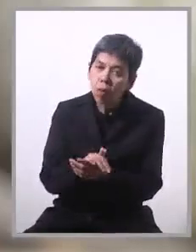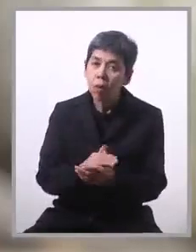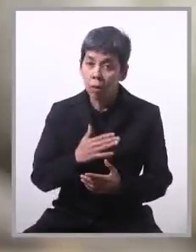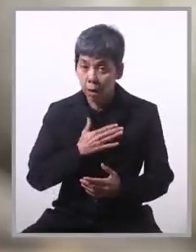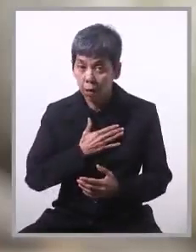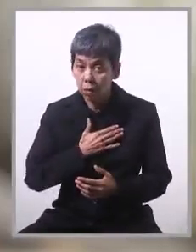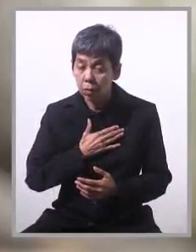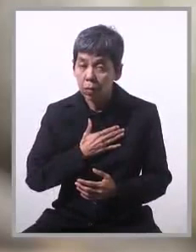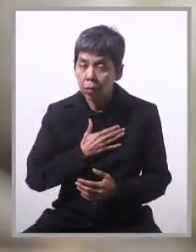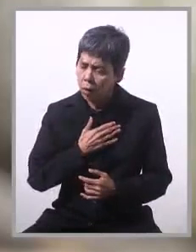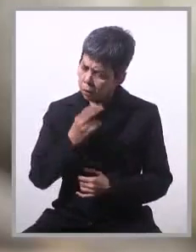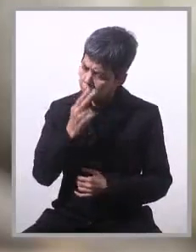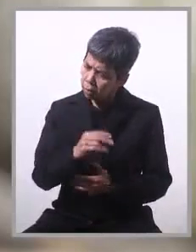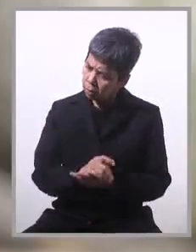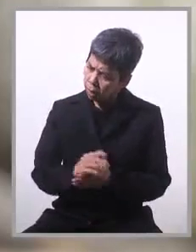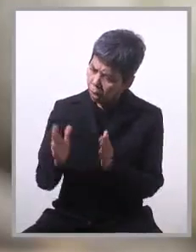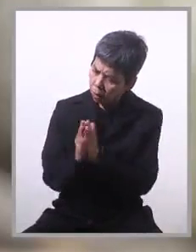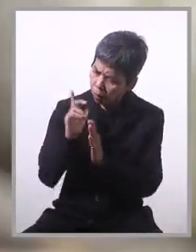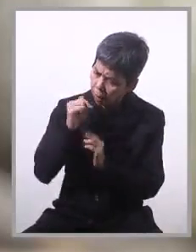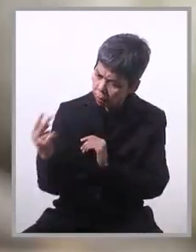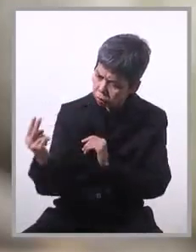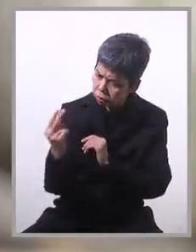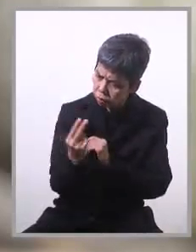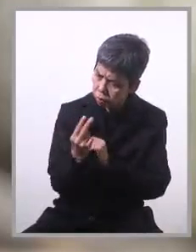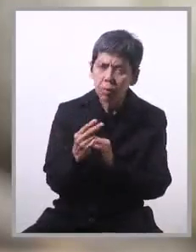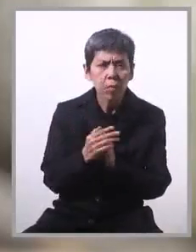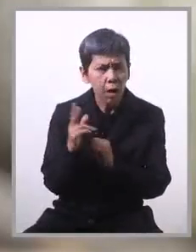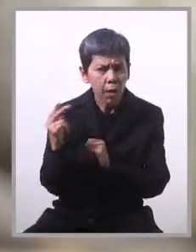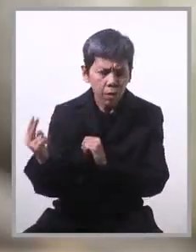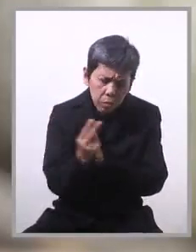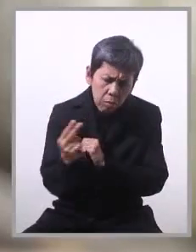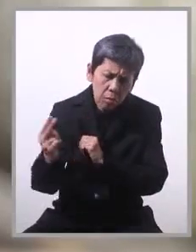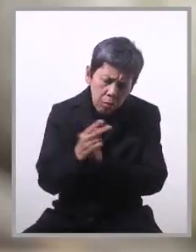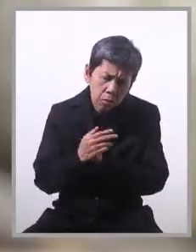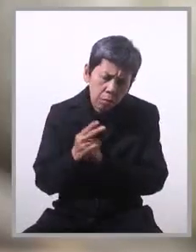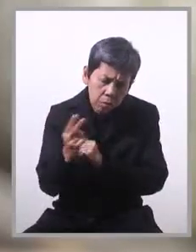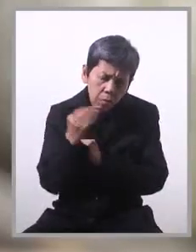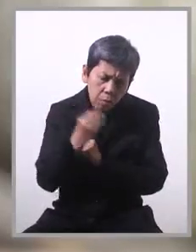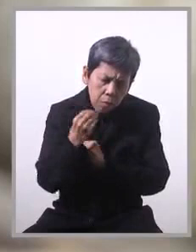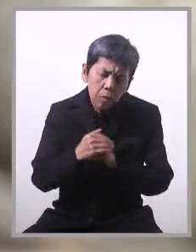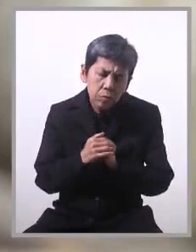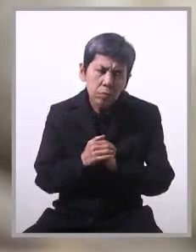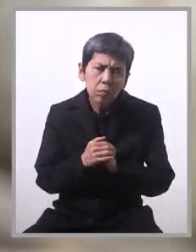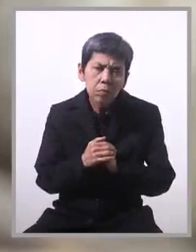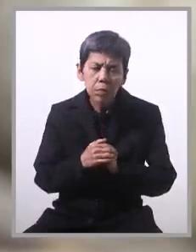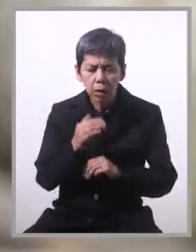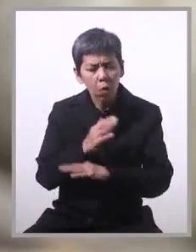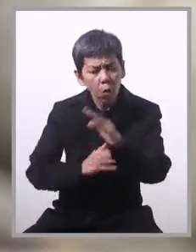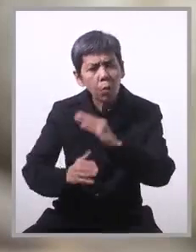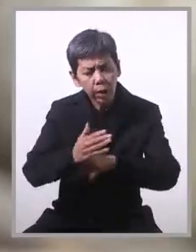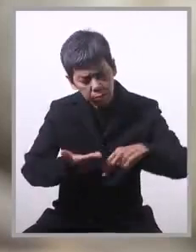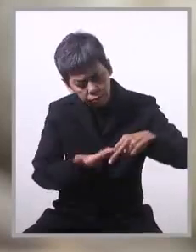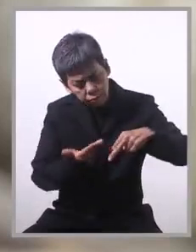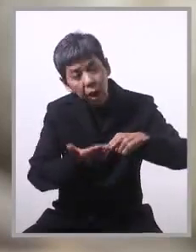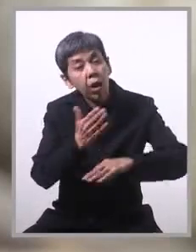นะคะแล้วก็พอเห็นเข้ามากับแม่ใช่ไหมคะมากับแม่มาอะไรเนี่ยมาส่งแม่มาอะไรเขาพิการท